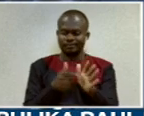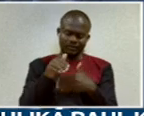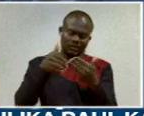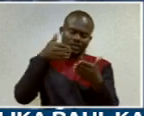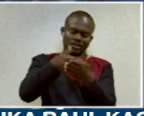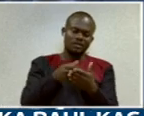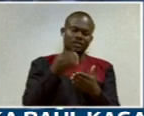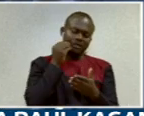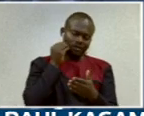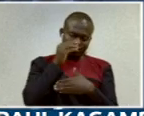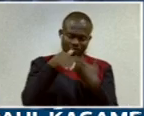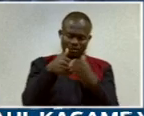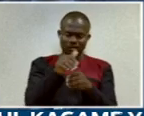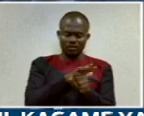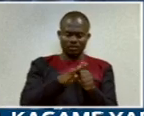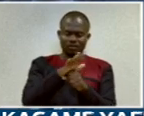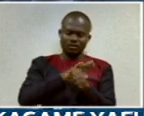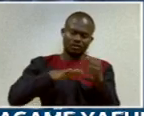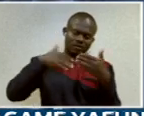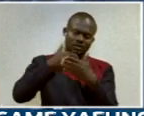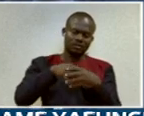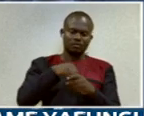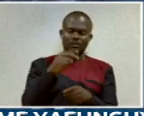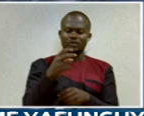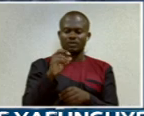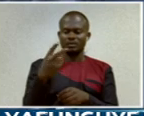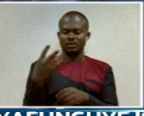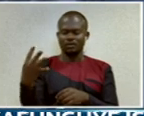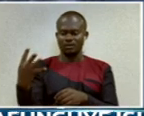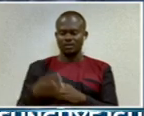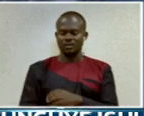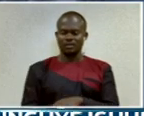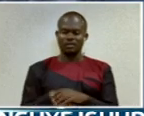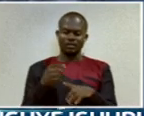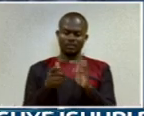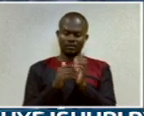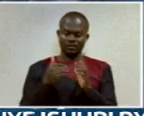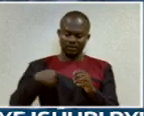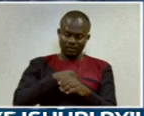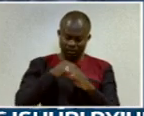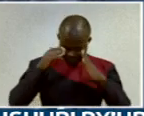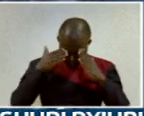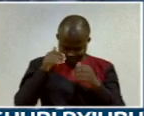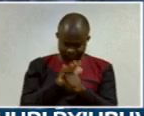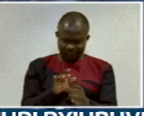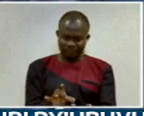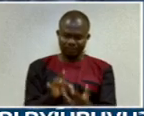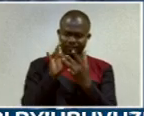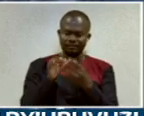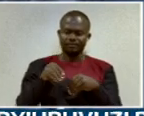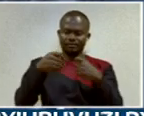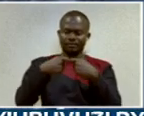ingo zose 100% kugeza muri 2024. Ariko tugashyira umwihariko ku kugeza